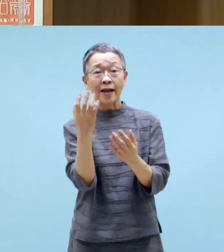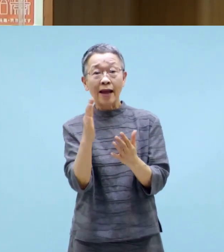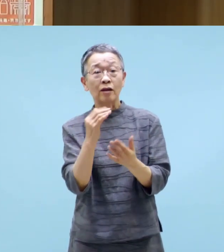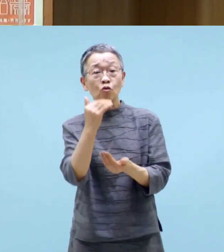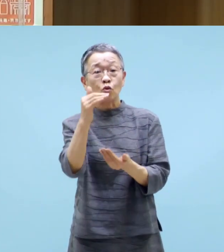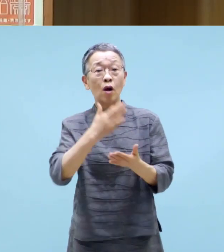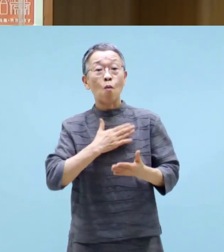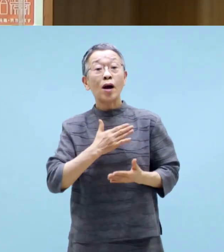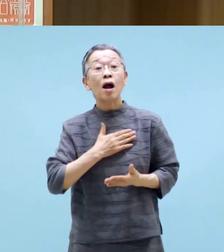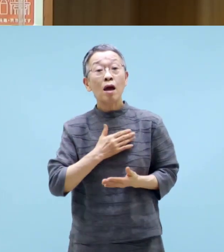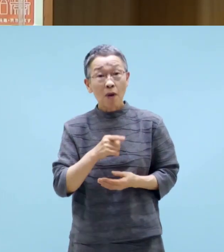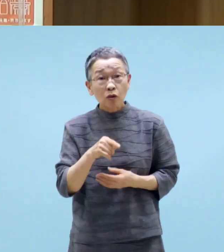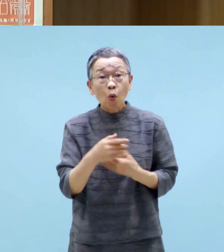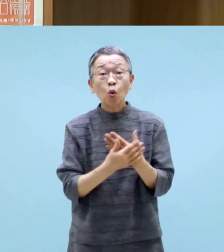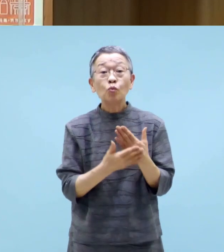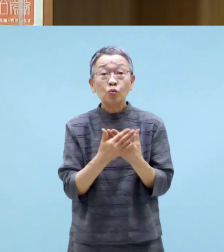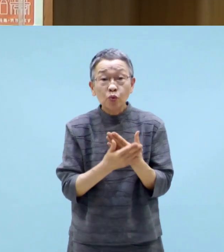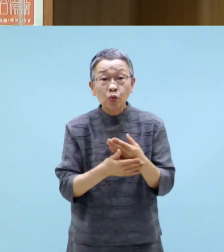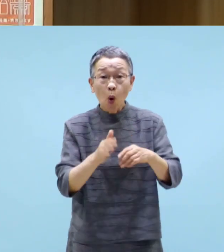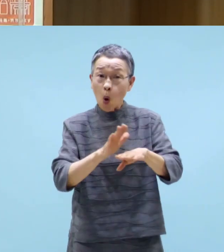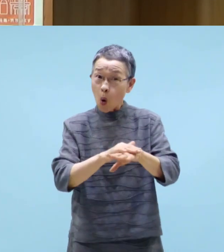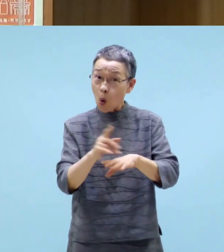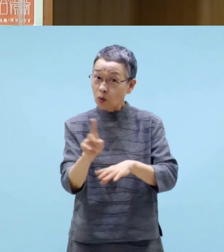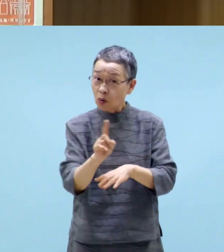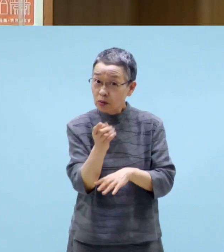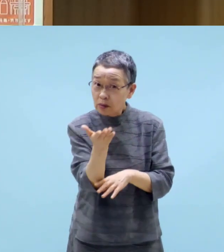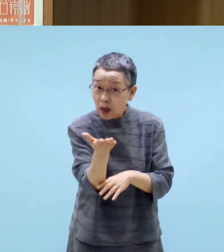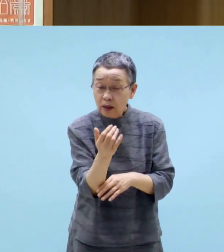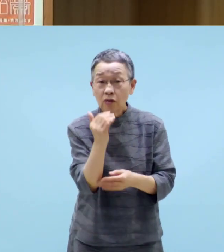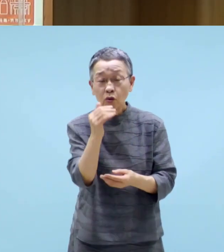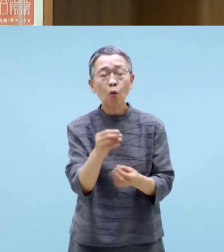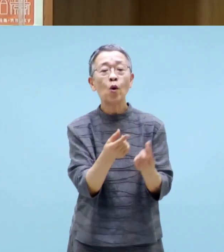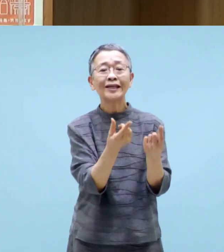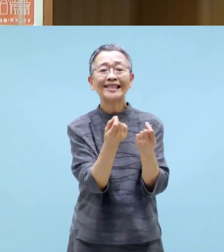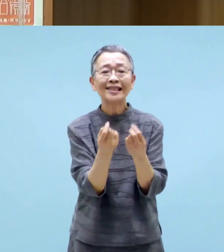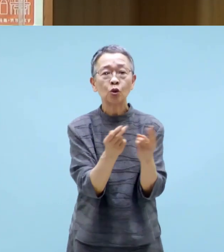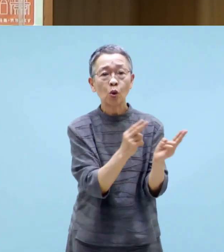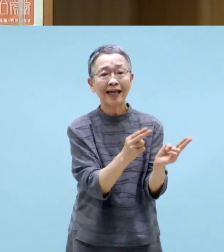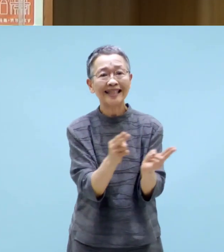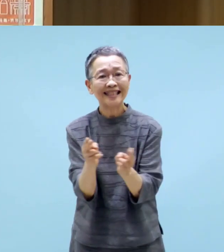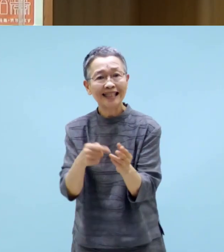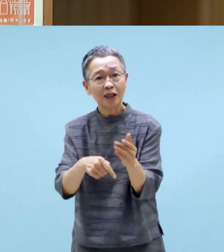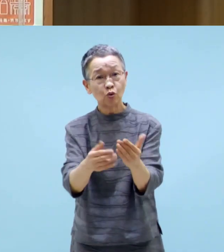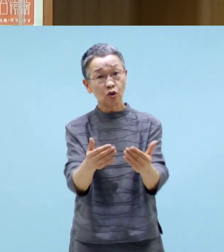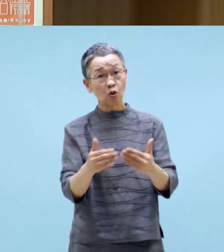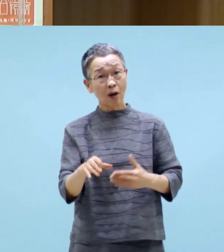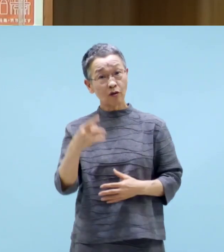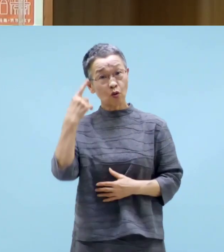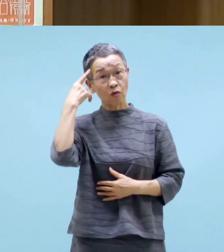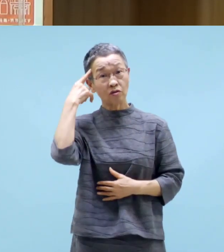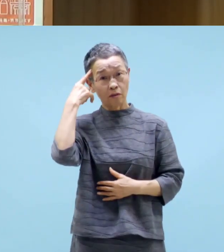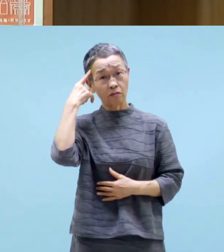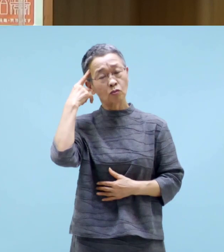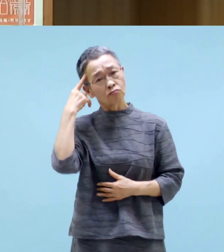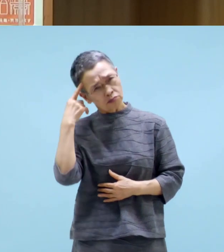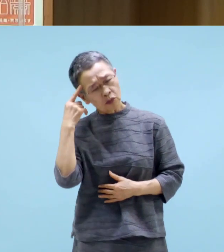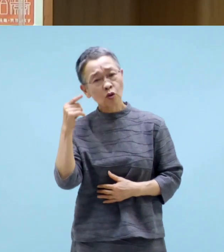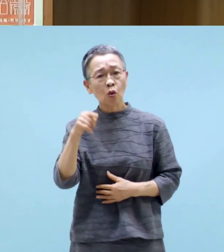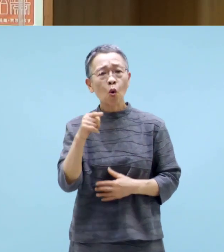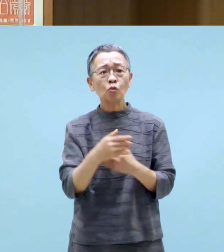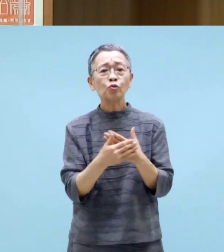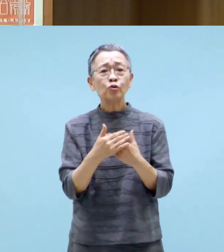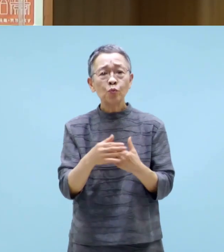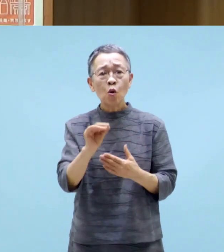分をどうしていくのかっていうのを少しこう整理する必要があると思っています。でこれもちょっと知事会で言おうかなと思ってます